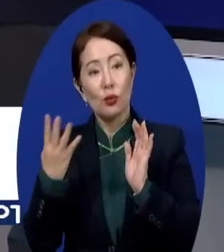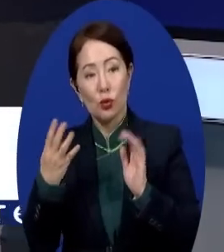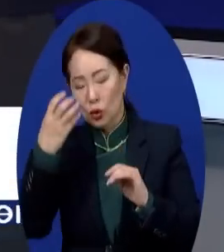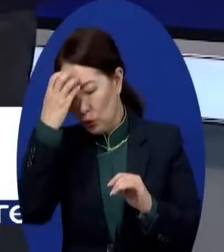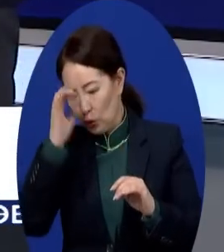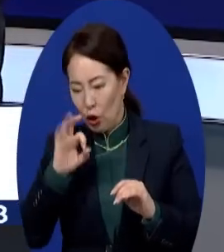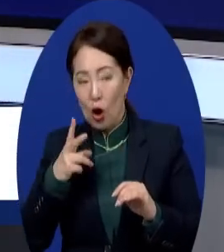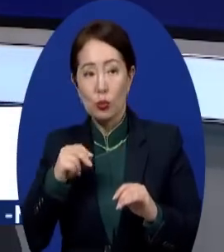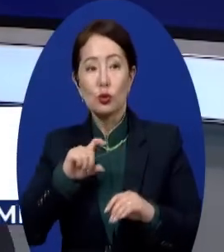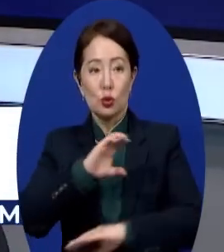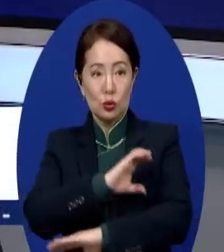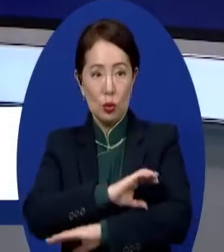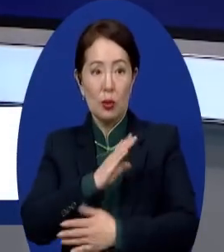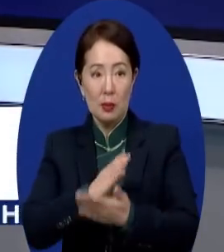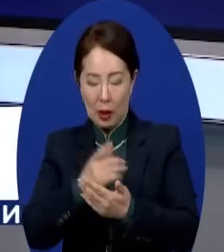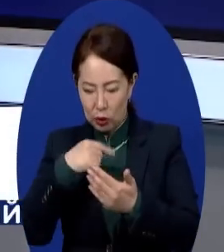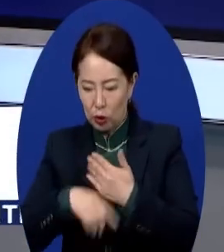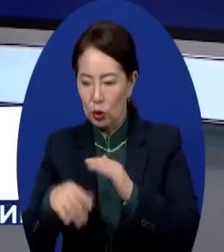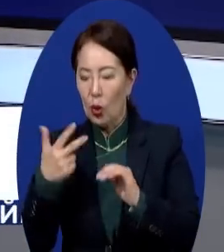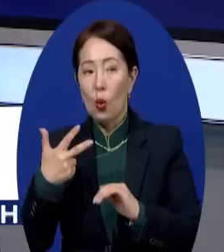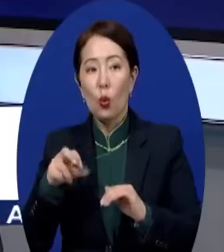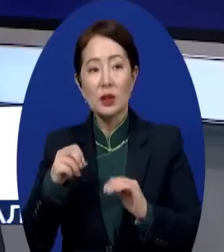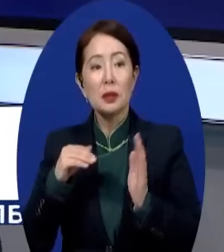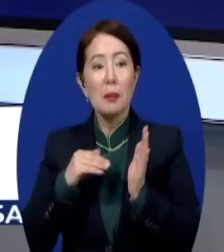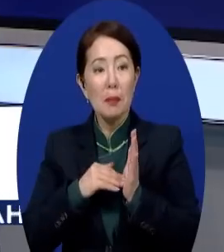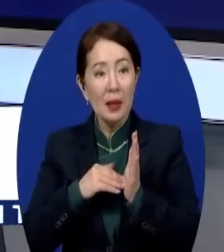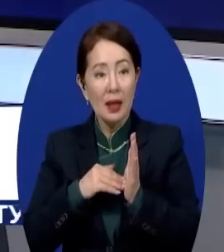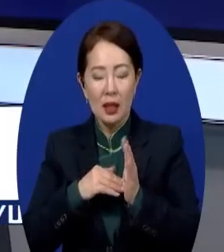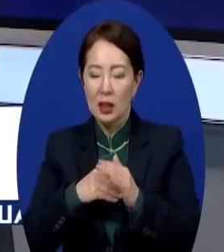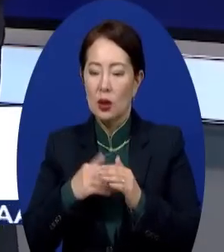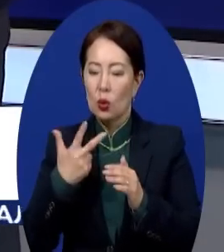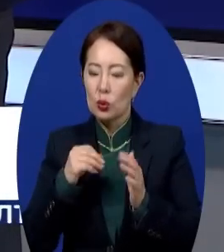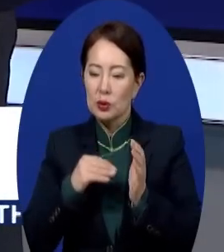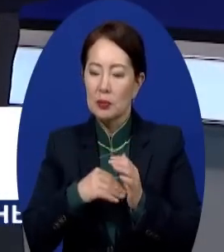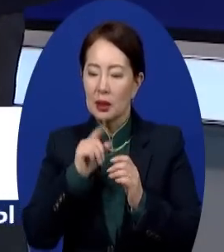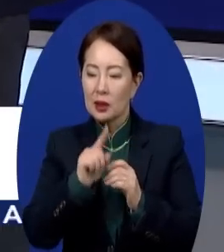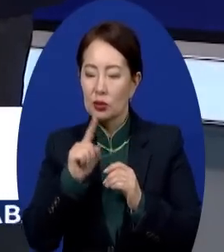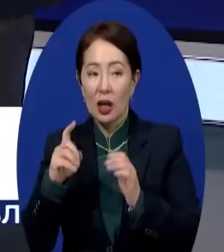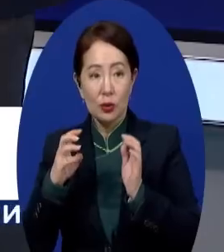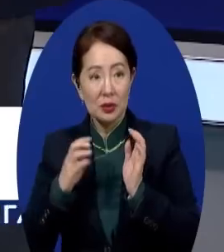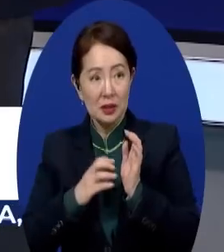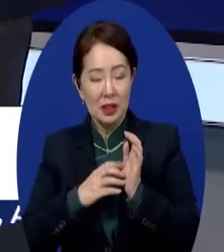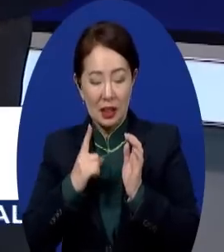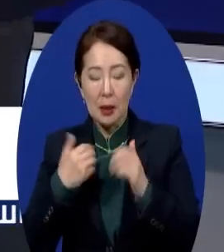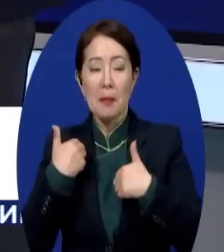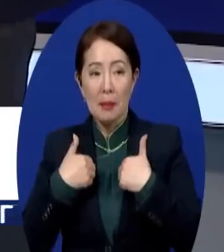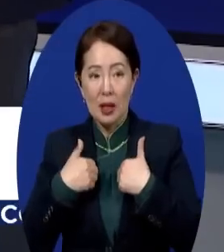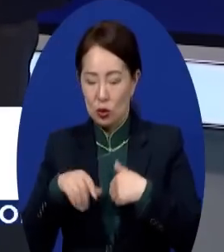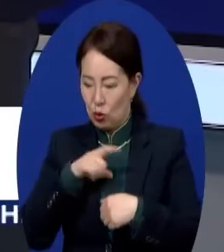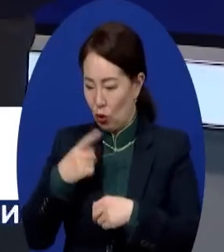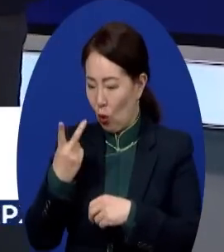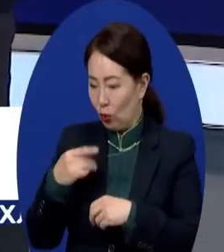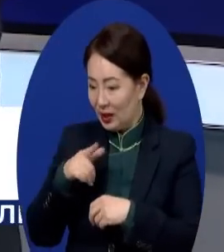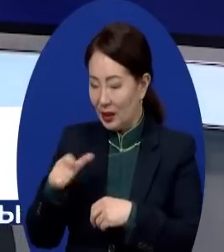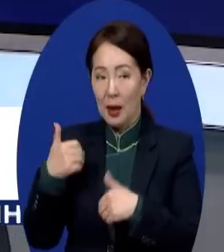эмчийн сургууль байгаа. Эдгээр сургуулийн 30,000 гаруй, за тодруулах юм бол 30,111 багш өөрсдийн үнэлгээний багшийн